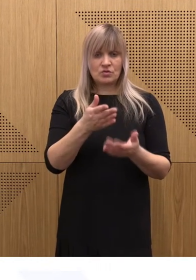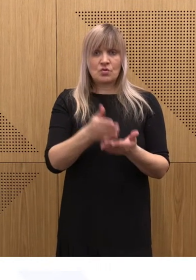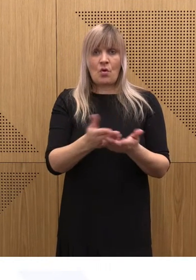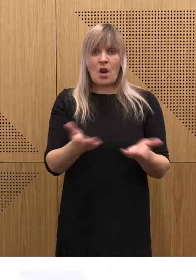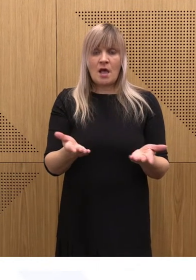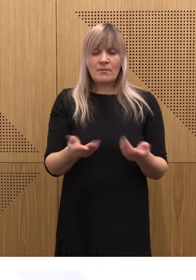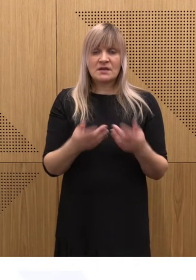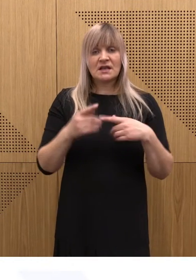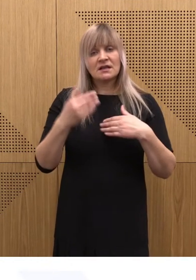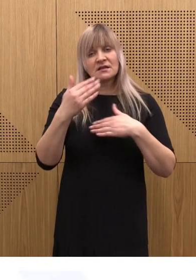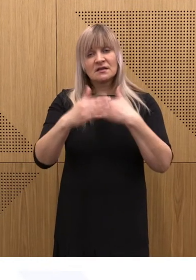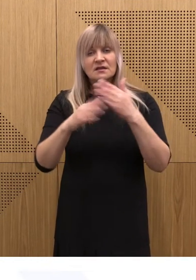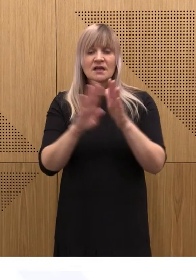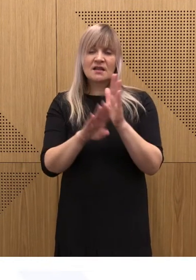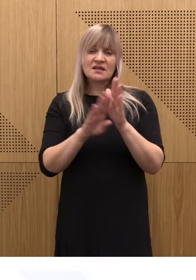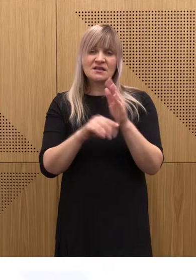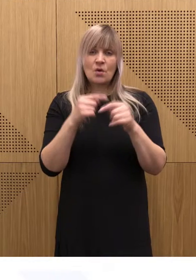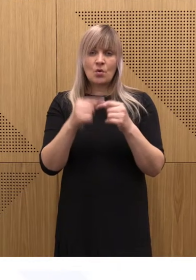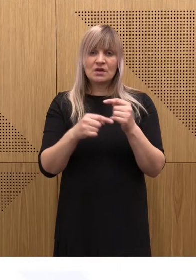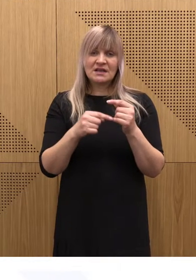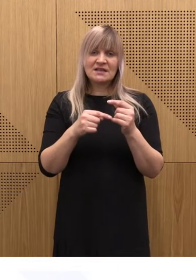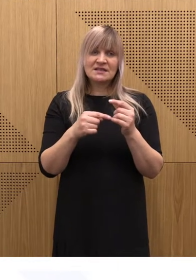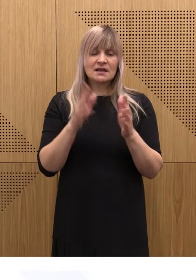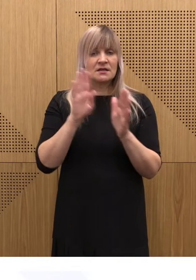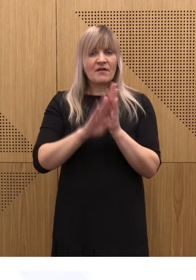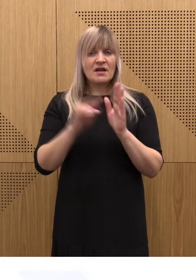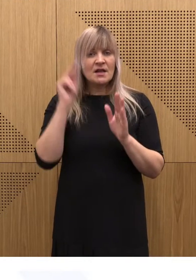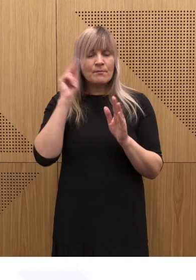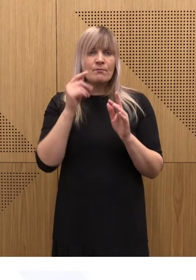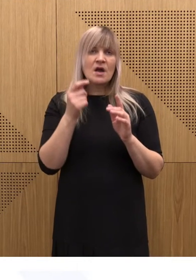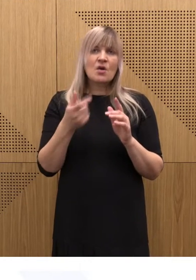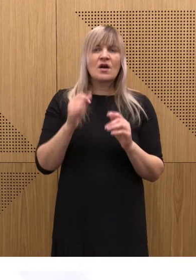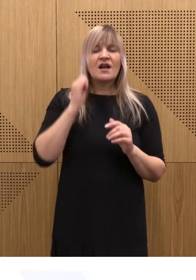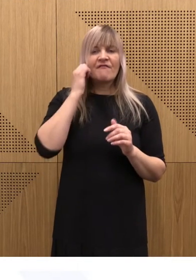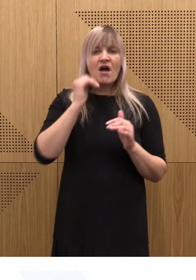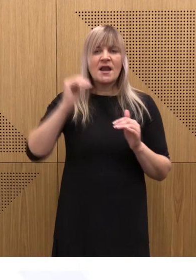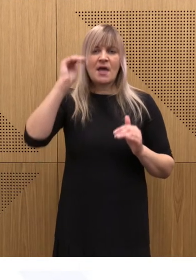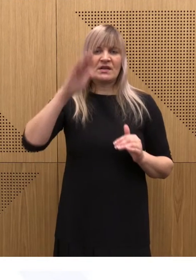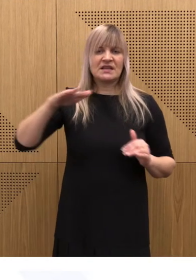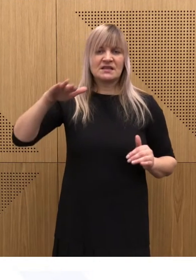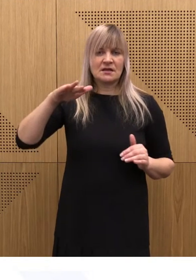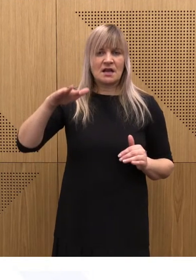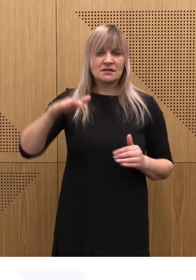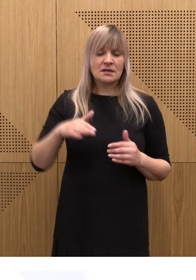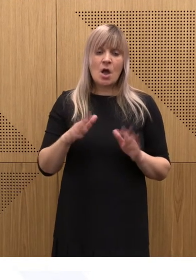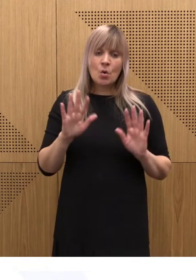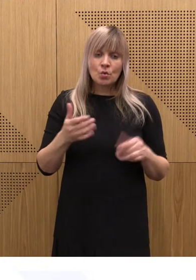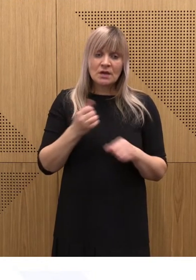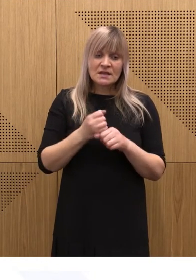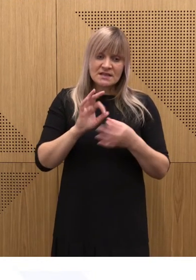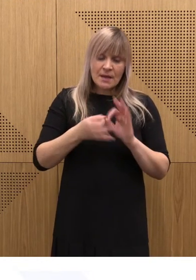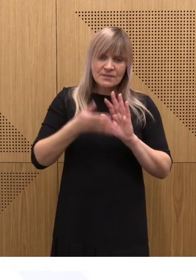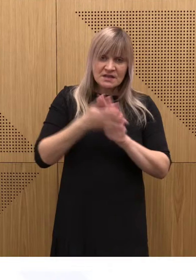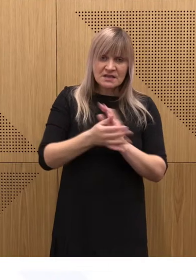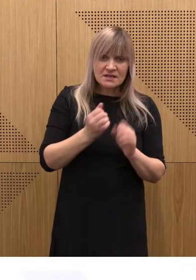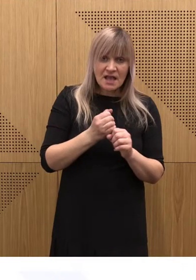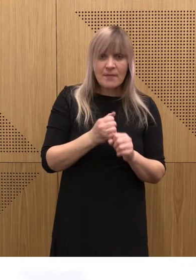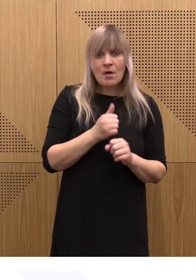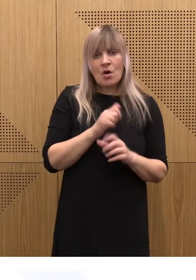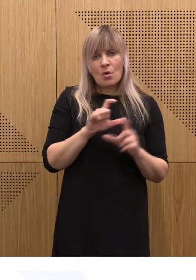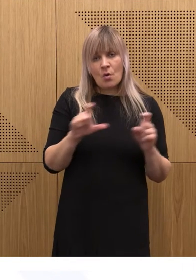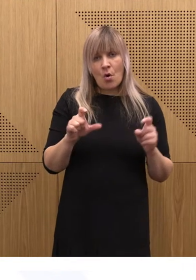ja traditsioonilisemalt võib-olla ainult vanemates klassides. Et kuidas keegi selle sisustab on koolipidaja otsus ja koolijuhtkonna